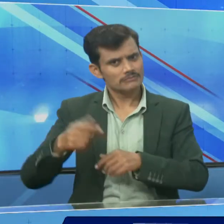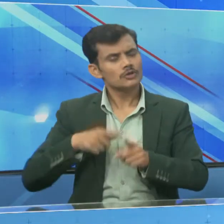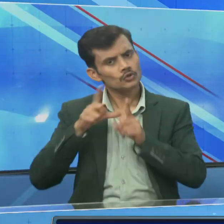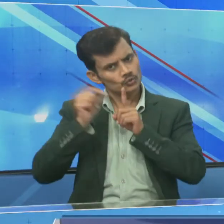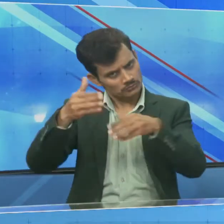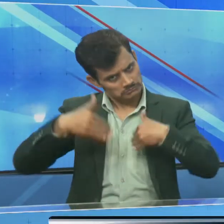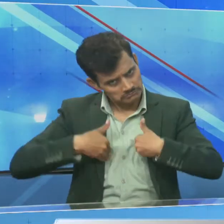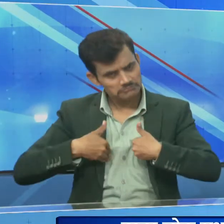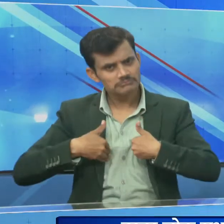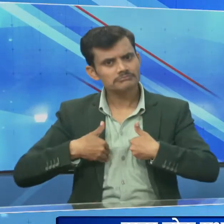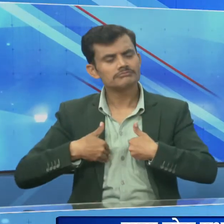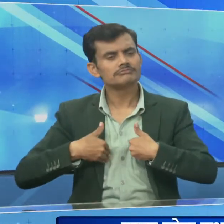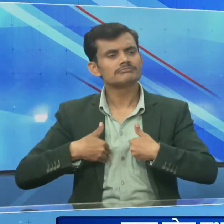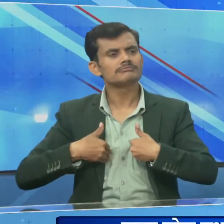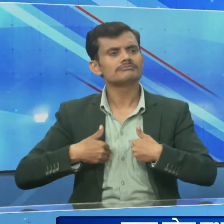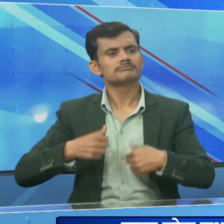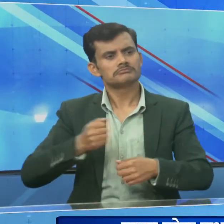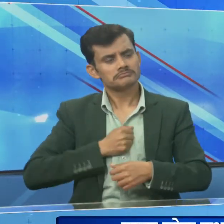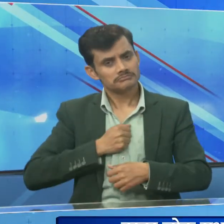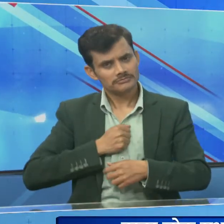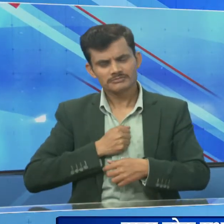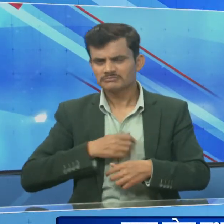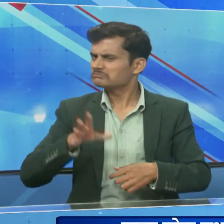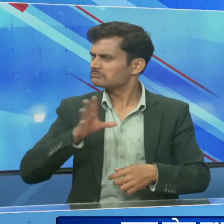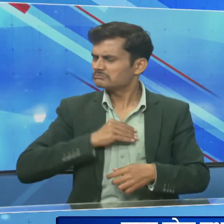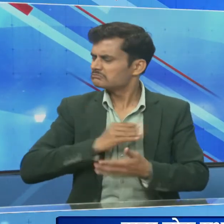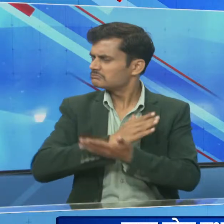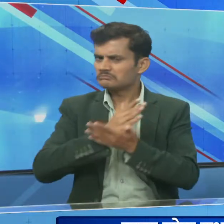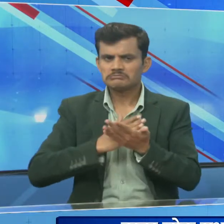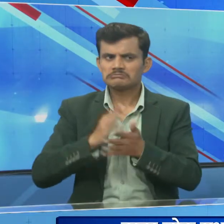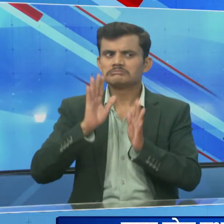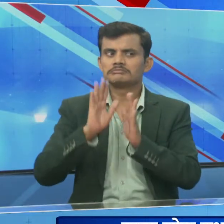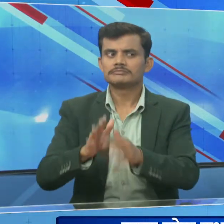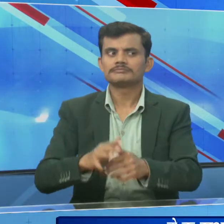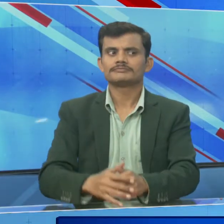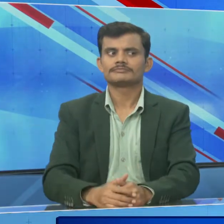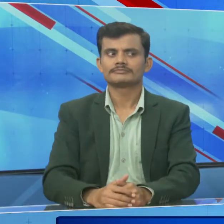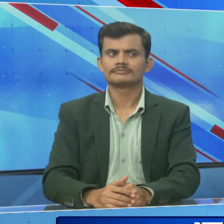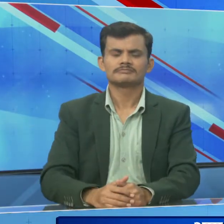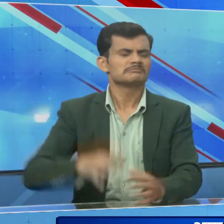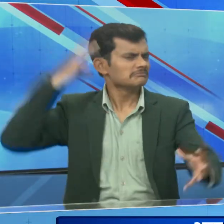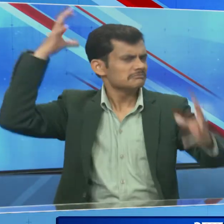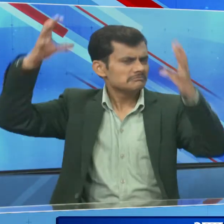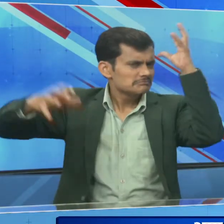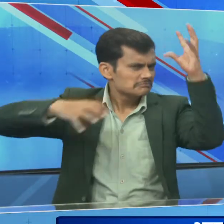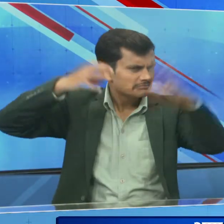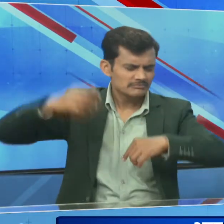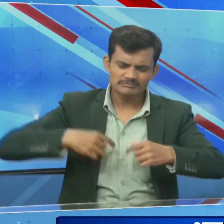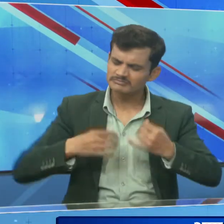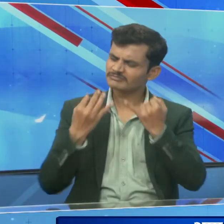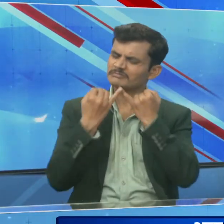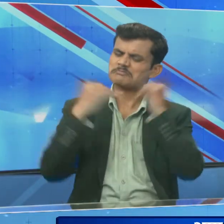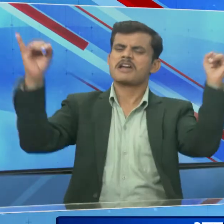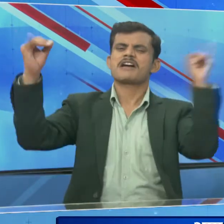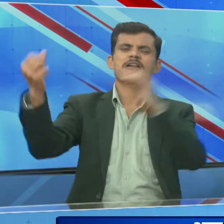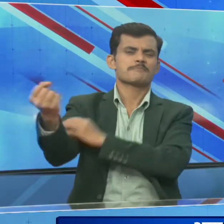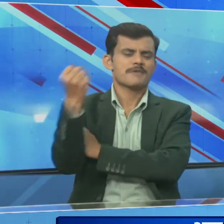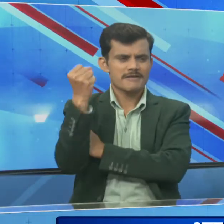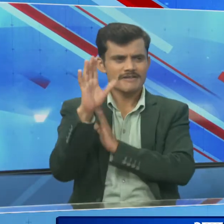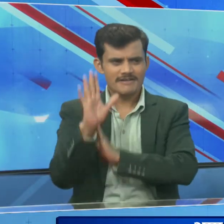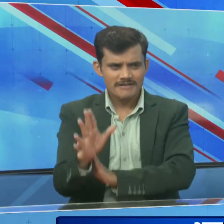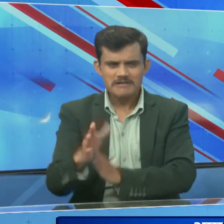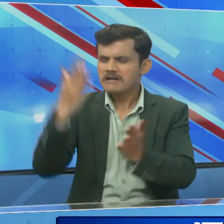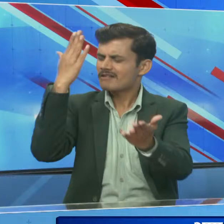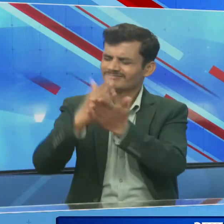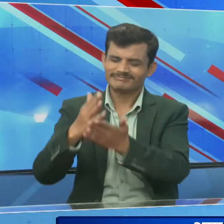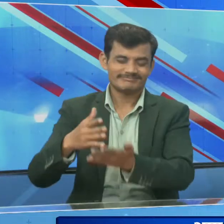जाऊँगा, अपने हिसाब से, बिल्कुल डर नहीं है, कोई चिंता नहीं है मेरे को, बेफिक्र मैं जाऊँगा, वोट डालने जाऊँगा। बहिष्कार